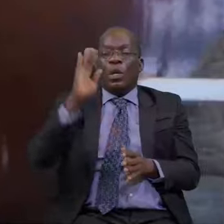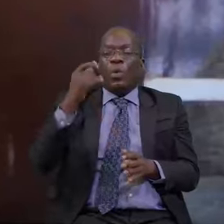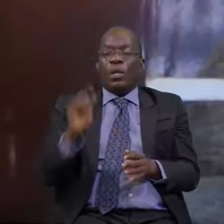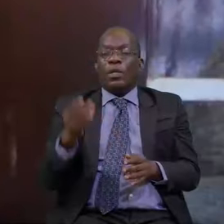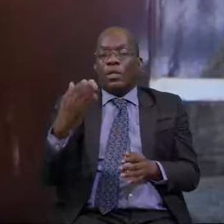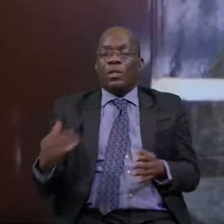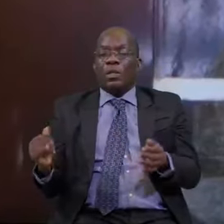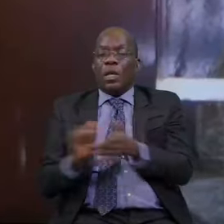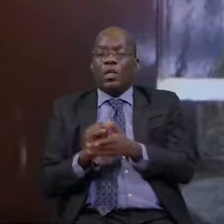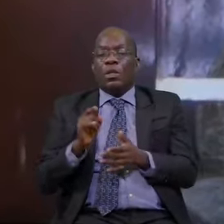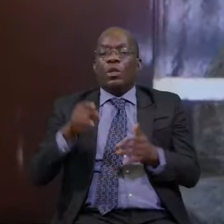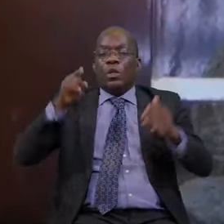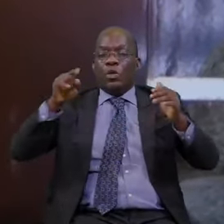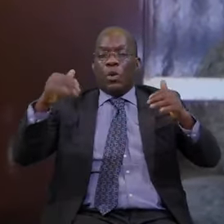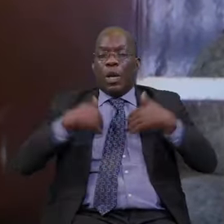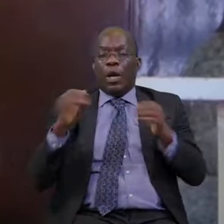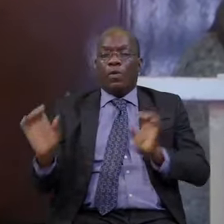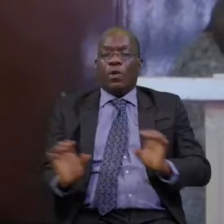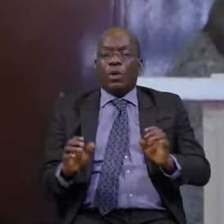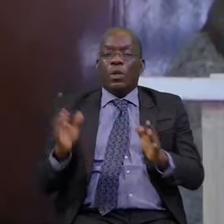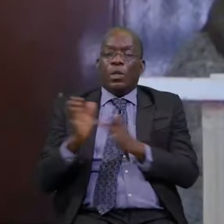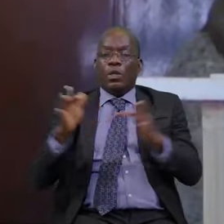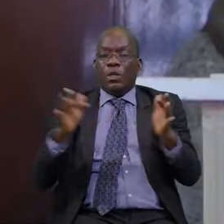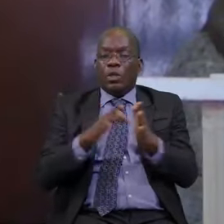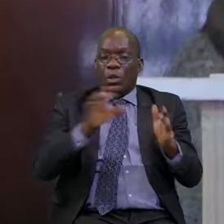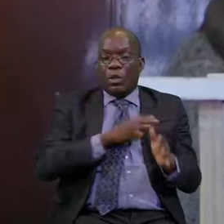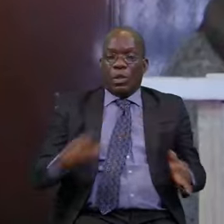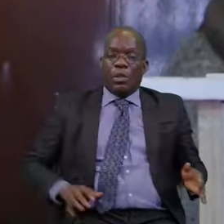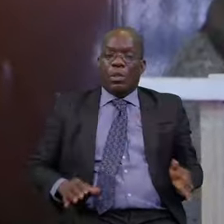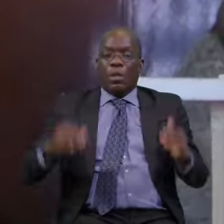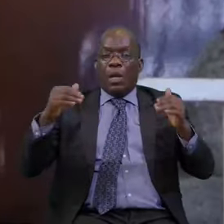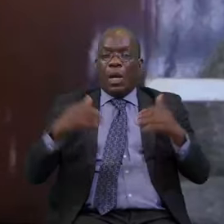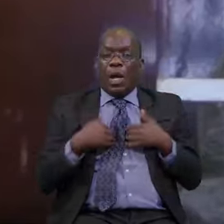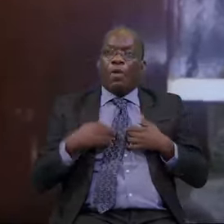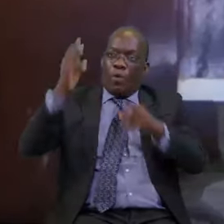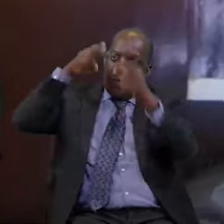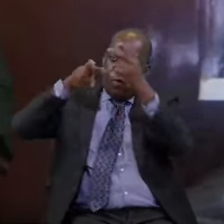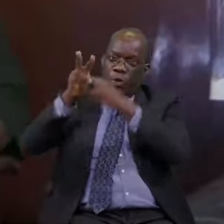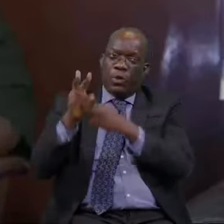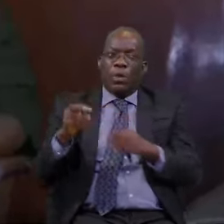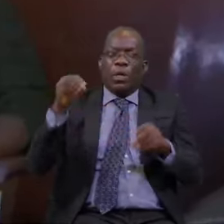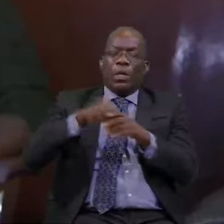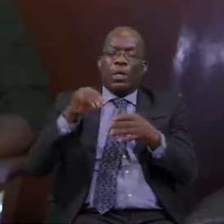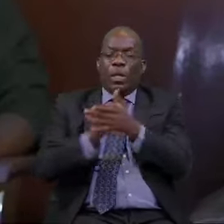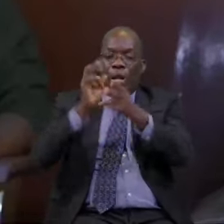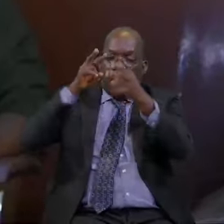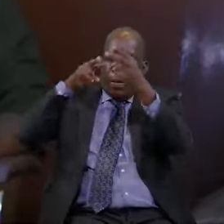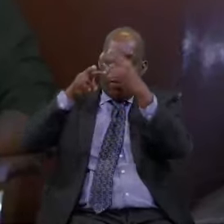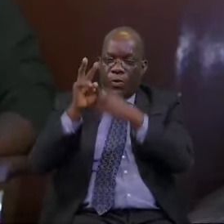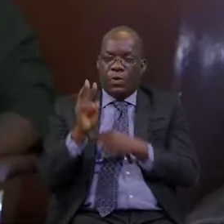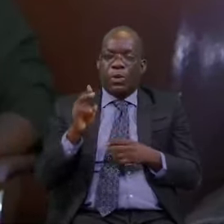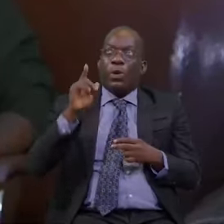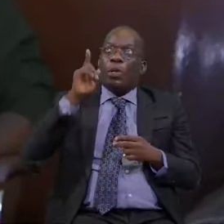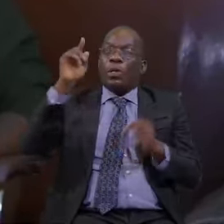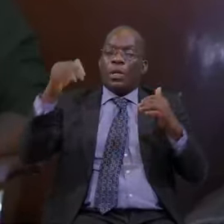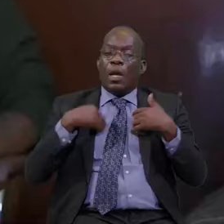les choses qui vont s'en suivre. Mais Jésus-Christ a la prévision, et dans sa prévision,